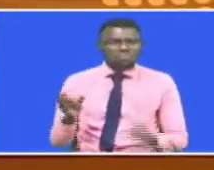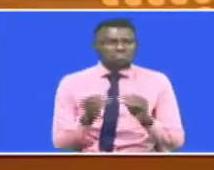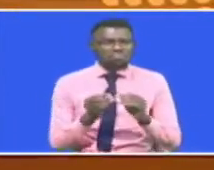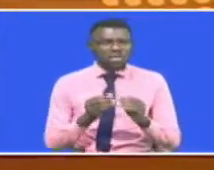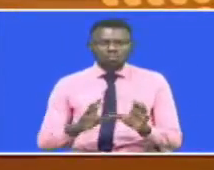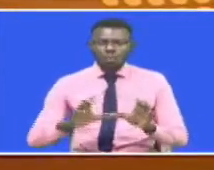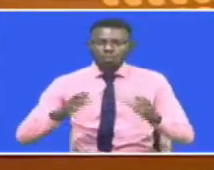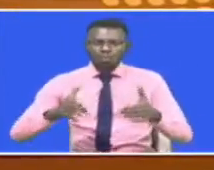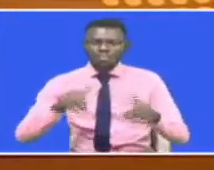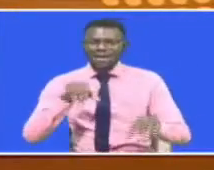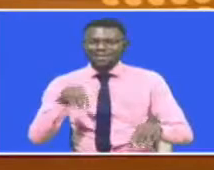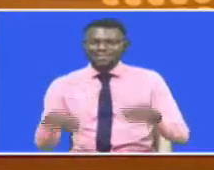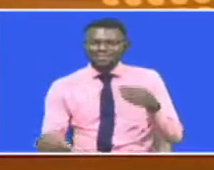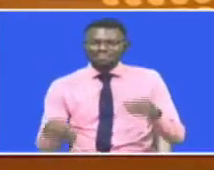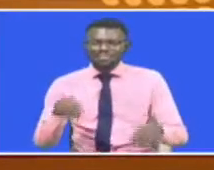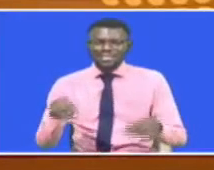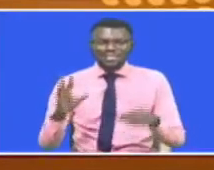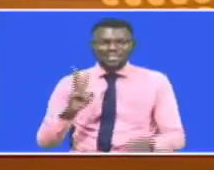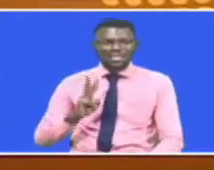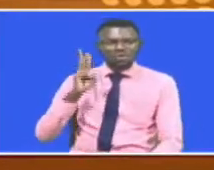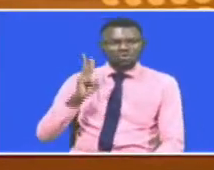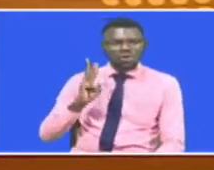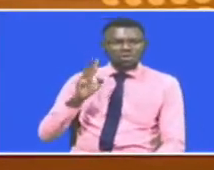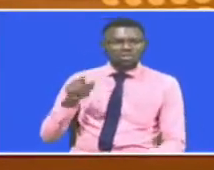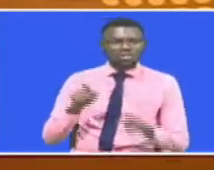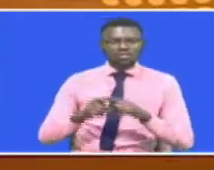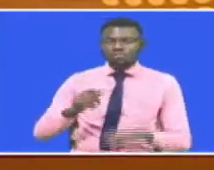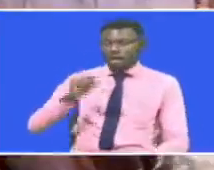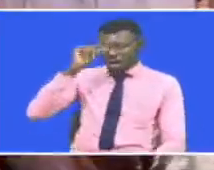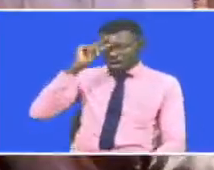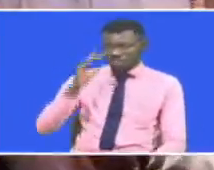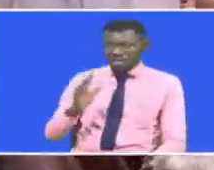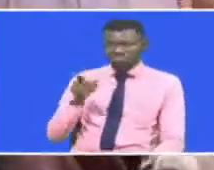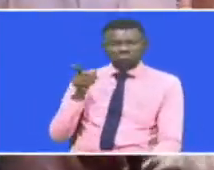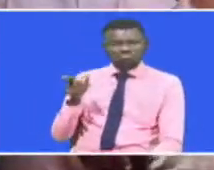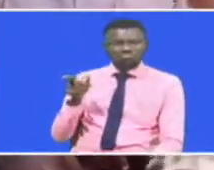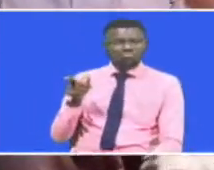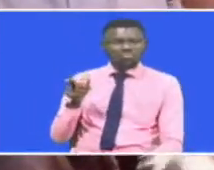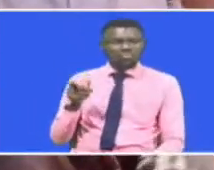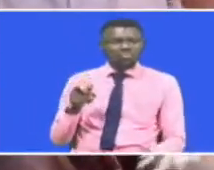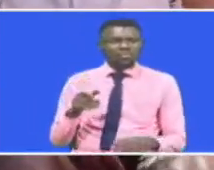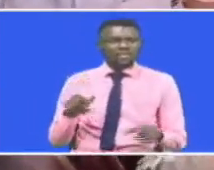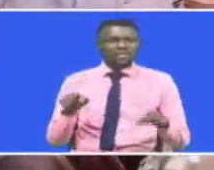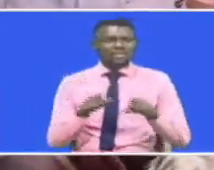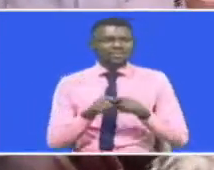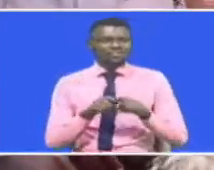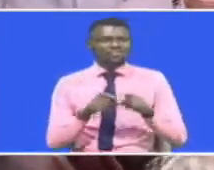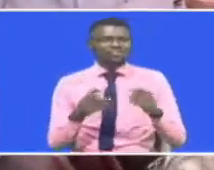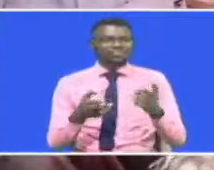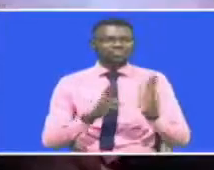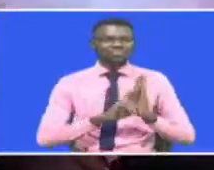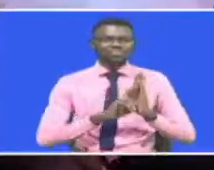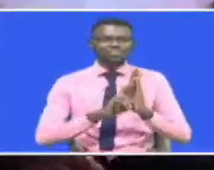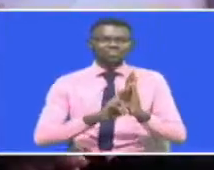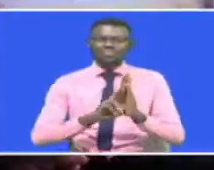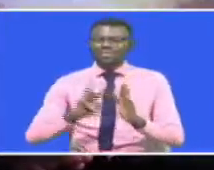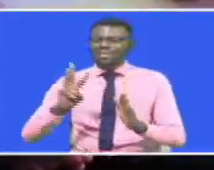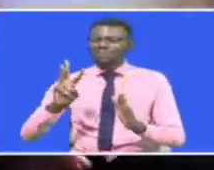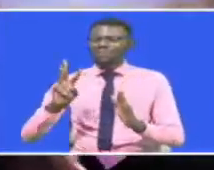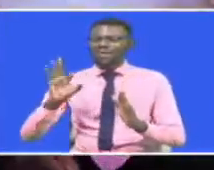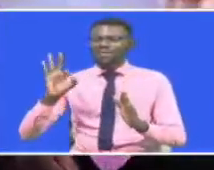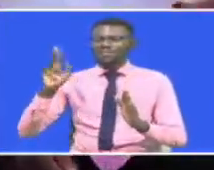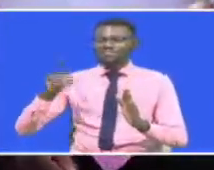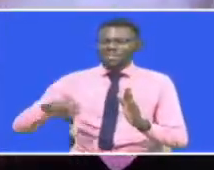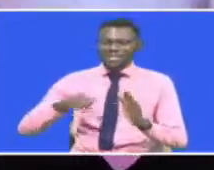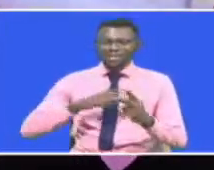na ulemavu katika kaunti ya Wajir pamoja na gavana wa kaunti hiyo Ahmed Abdullah na mwakilishi kutoka shirika la WFP na lile